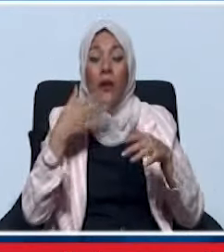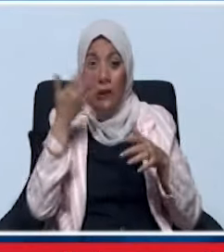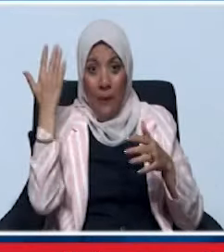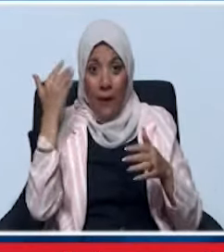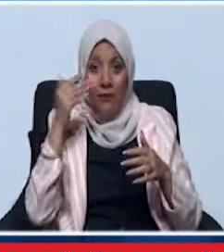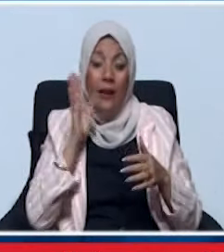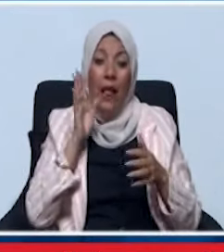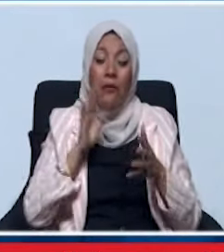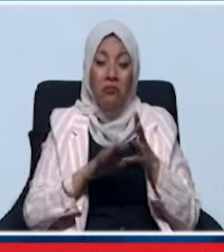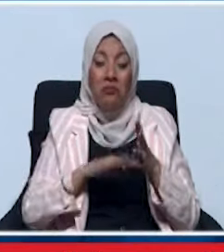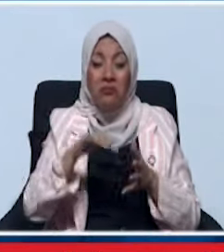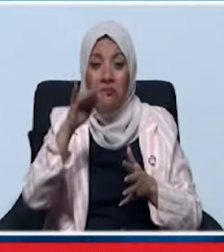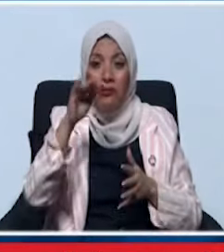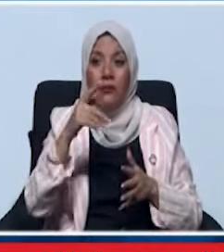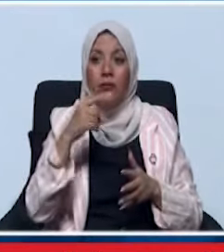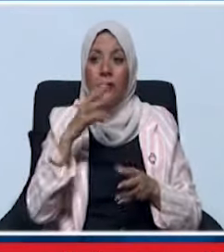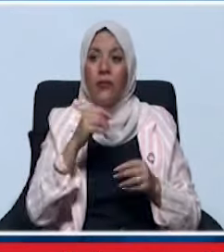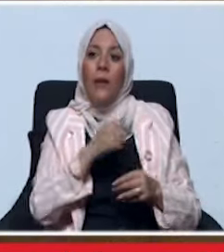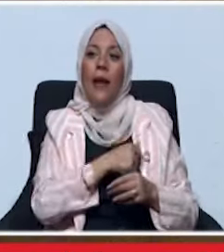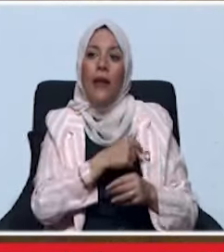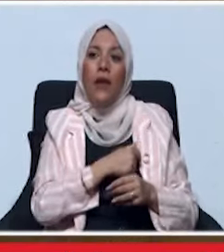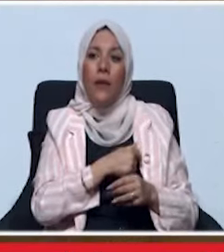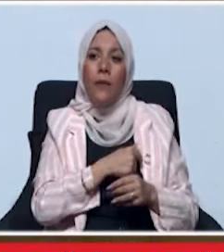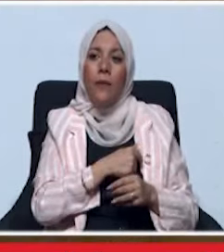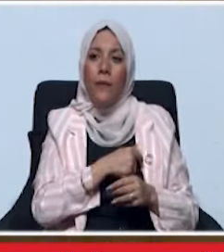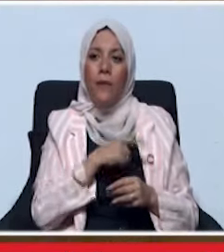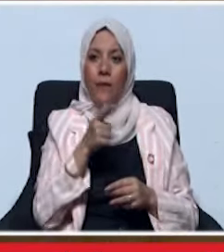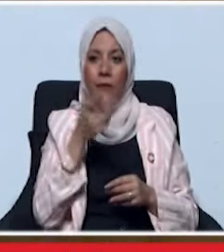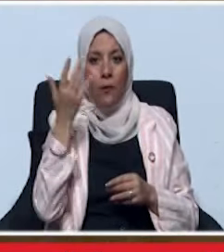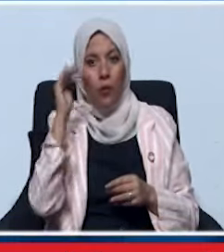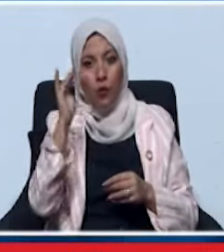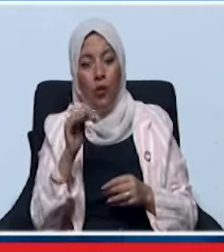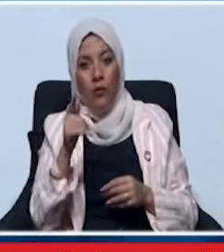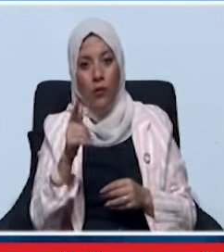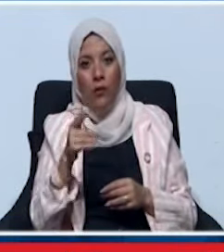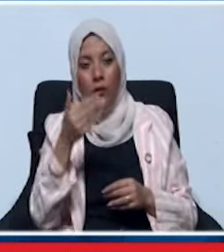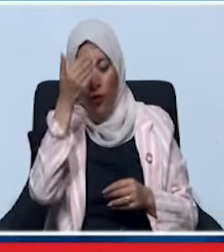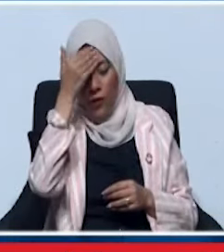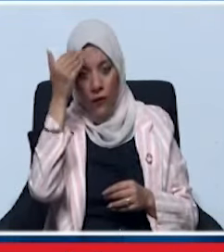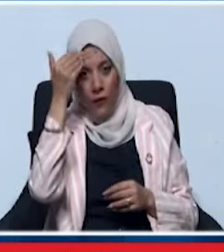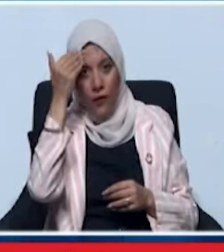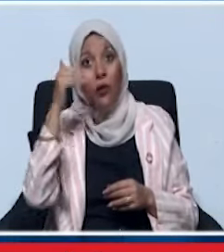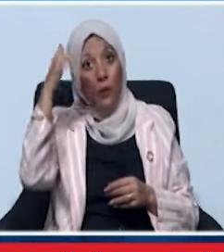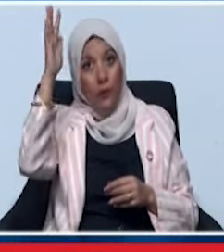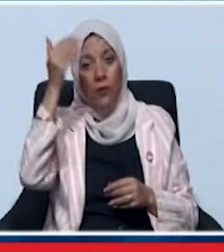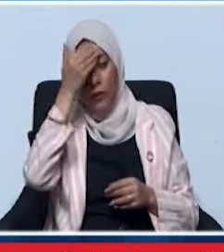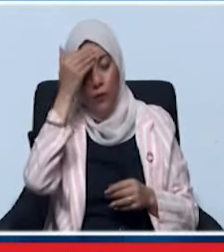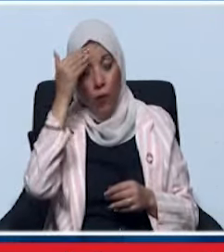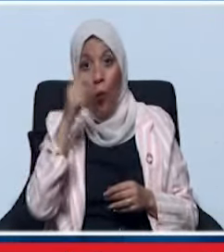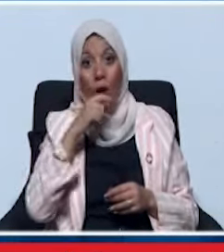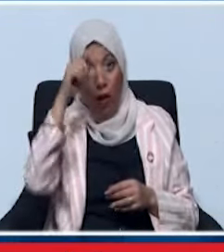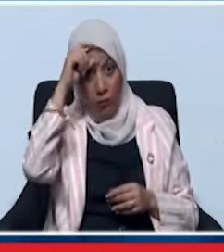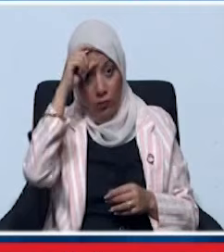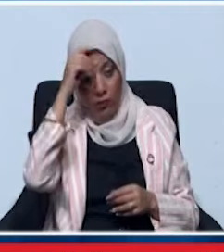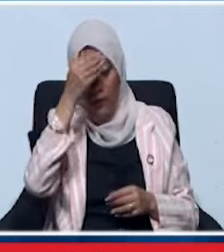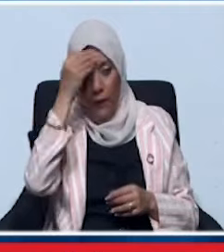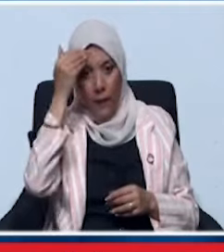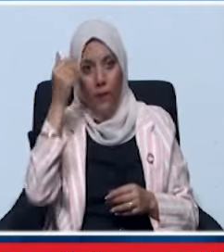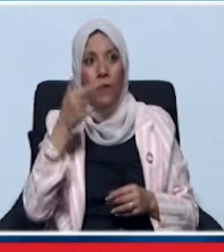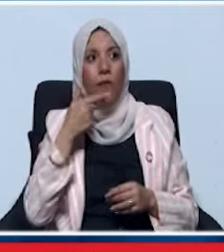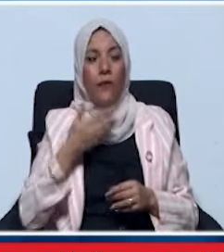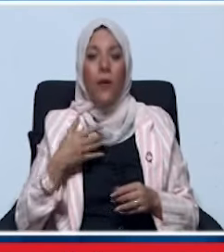فابو قتاده دي حته في قلبي. حفظت القران كمان وانت صغير؟ لا، حفظته بعد ما كبرت. بعد ما كبرت؟ بعد ما كبرت في مرحله